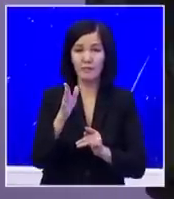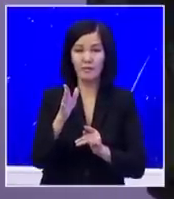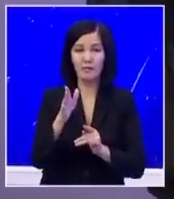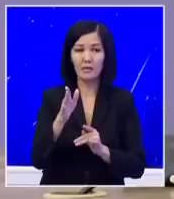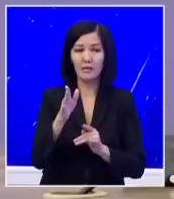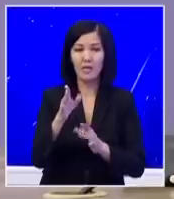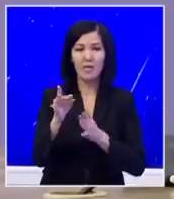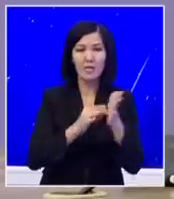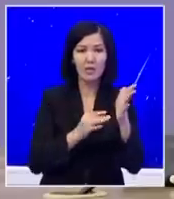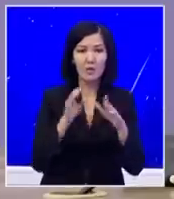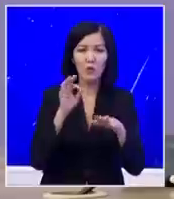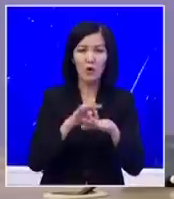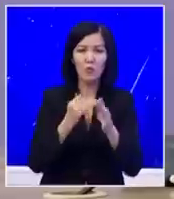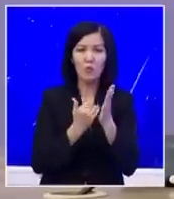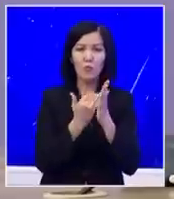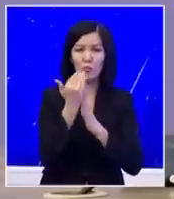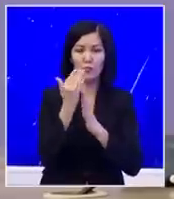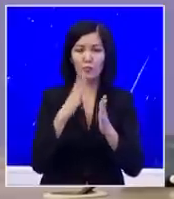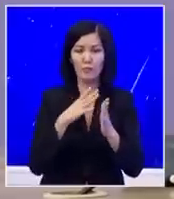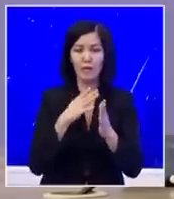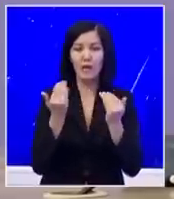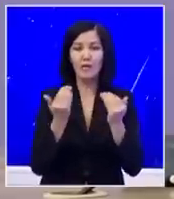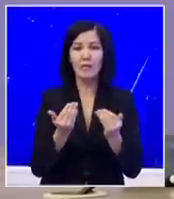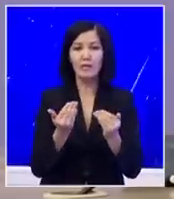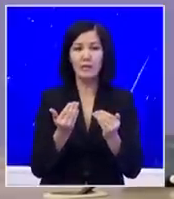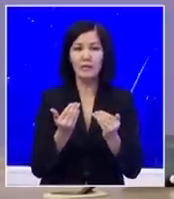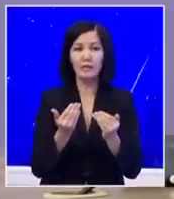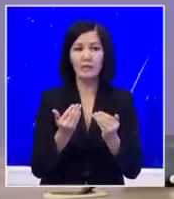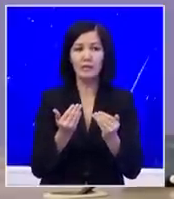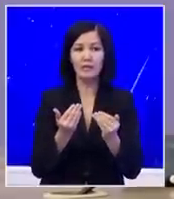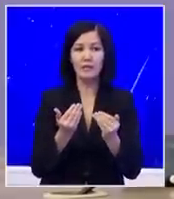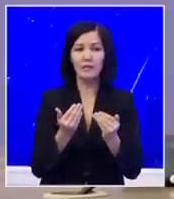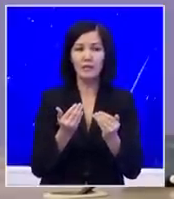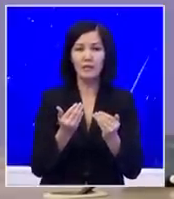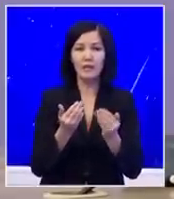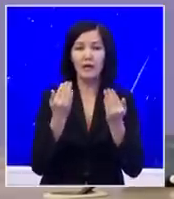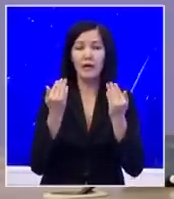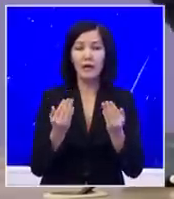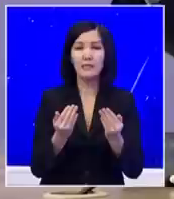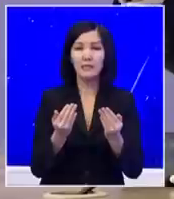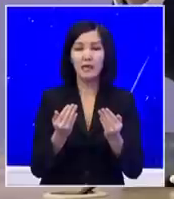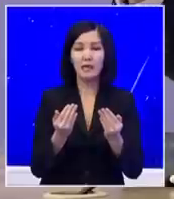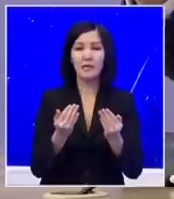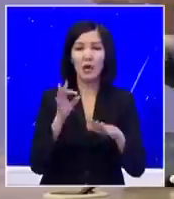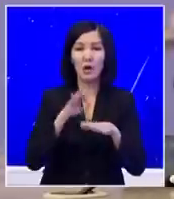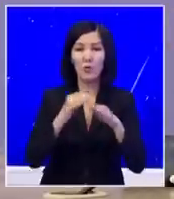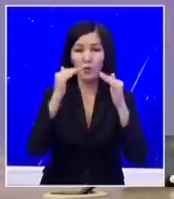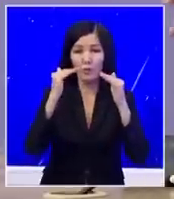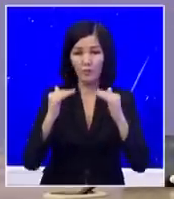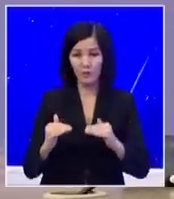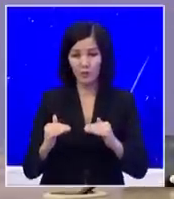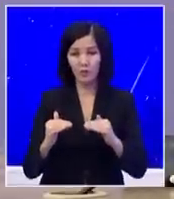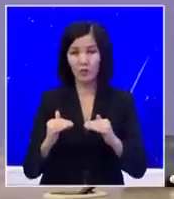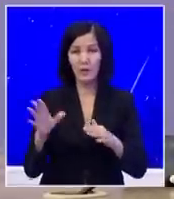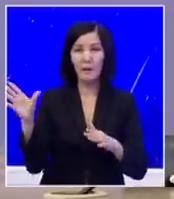шло вверх все время, рос, рос, рос. Потом плоскогорье вот такое, ровная ситуация. Потом, когда вниз пойдем, уже вот